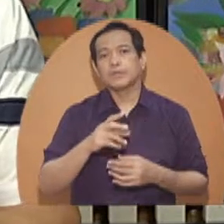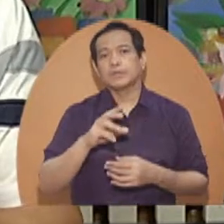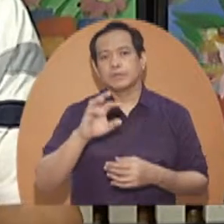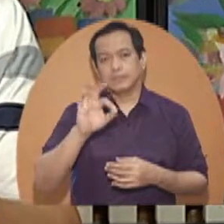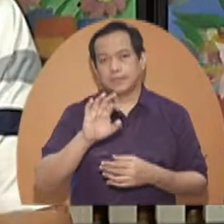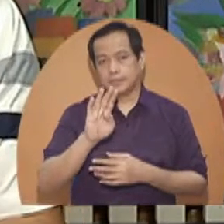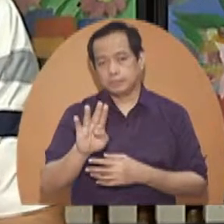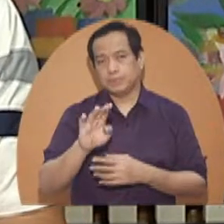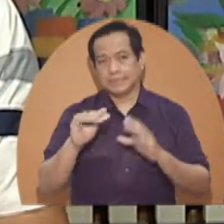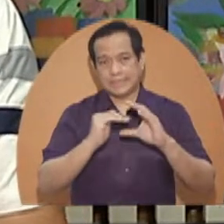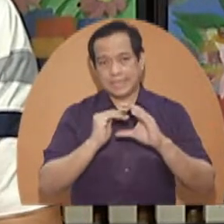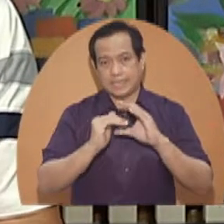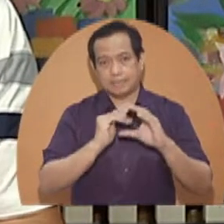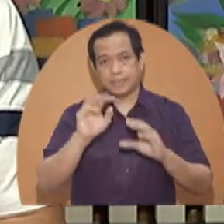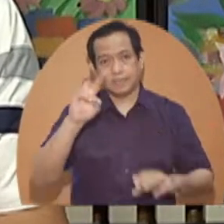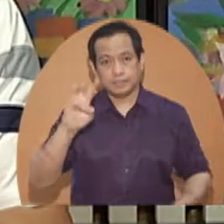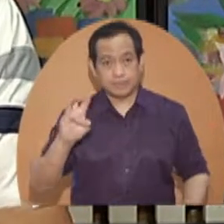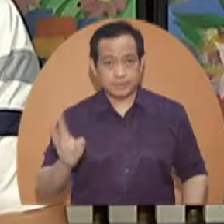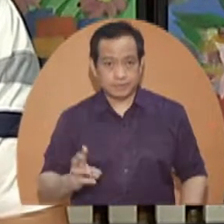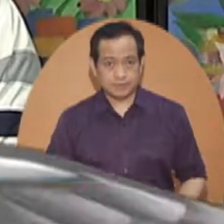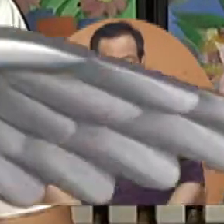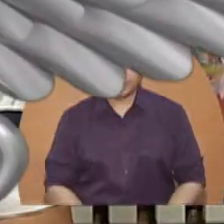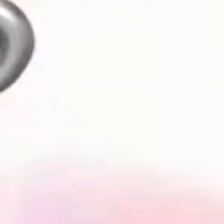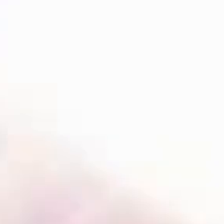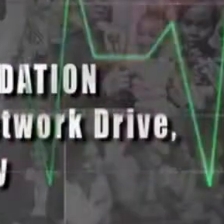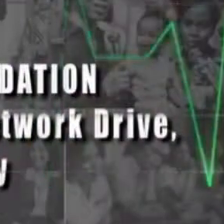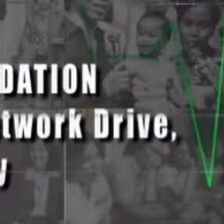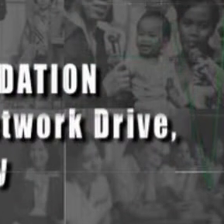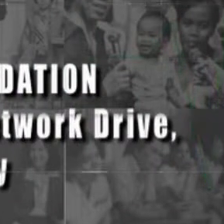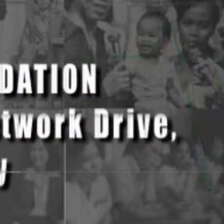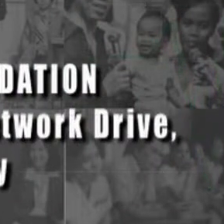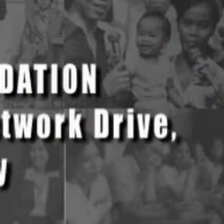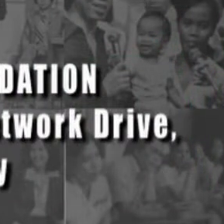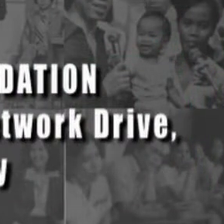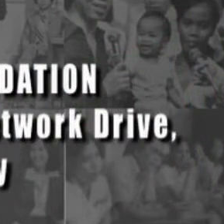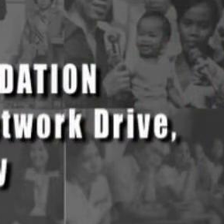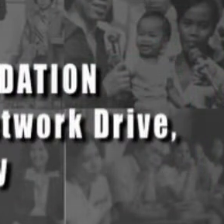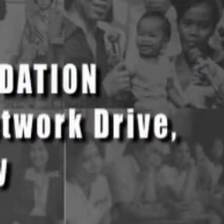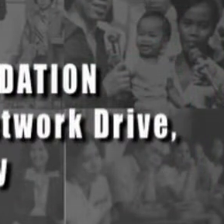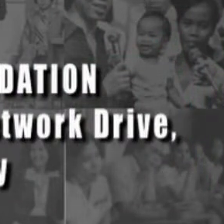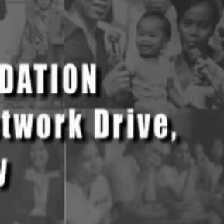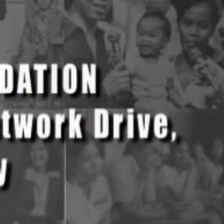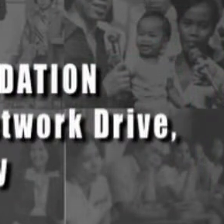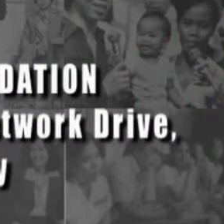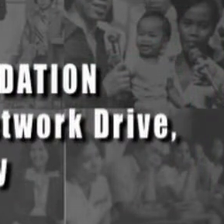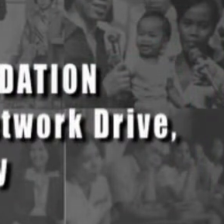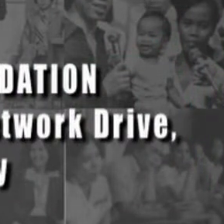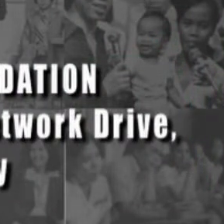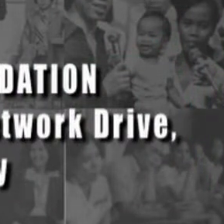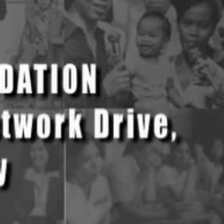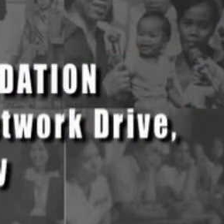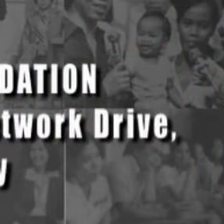mga platform sa Facebook, email at website. Ang Kapwa Kumalko Foundation ay matatagpuan sa second